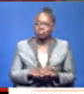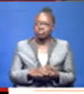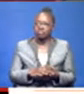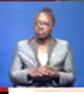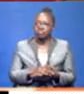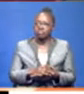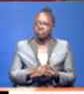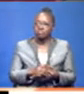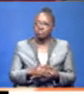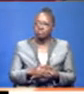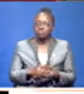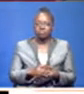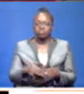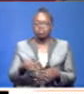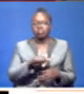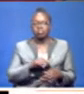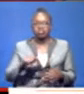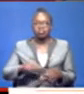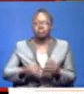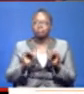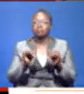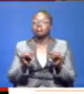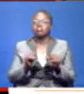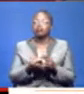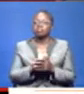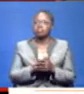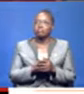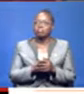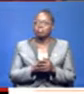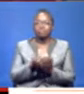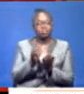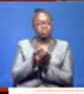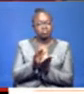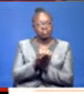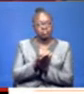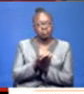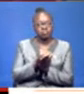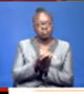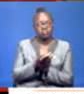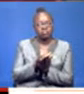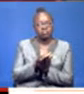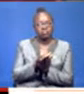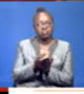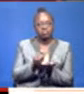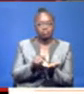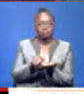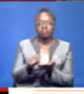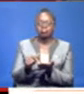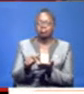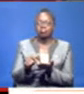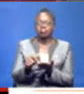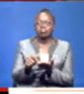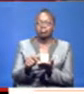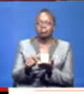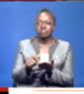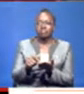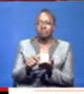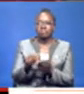Katika makala ya Ifahamu China tunakufahamisha kuhusu benki ya mbegu za mimea adimu inayotumika kuongeza uhifadhi